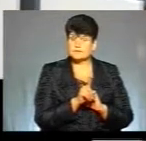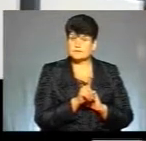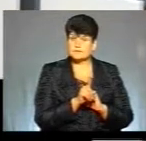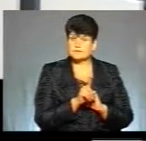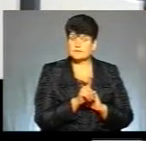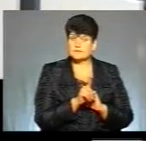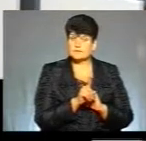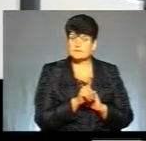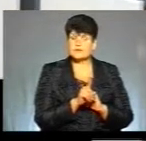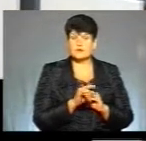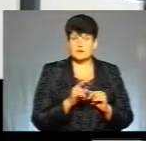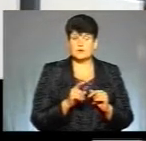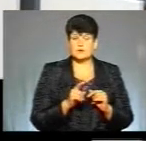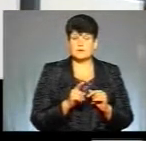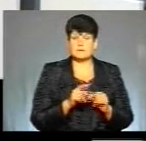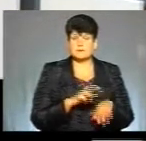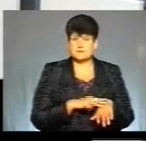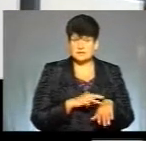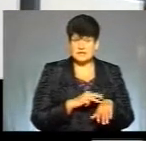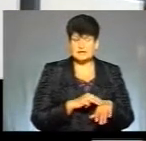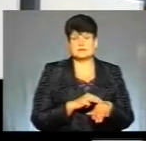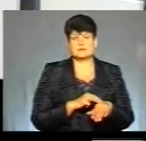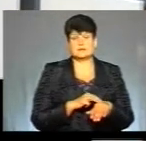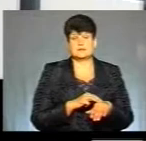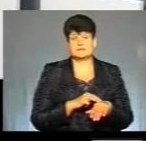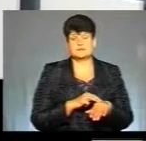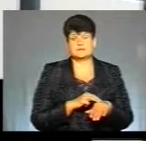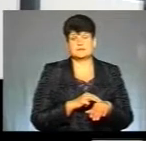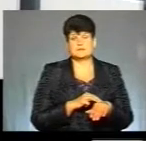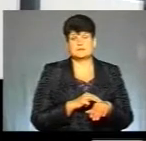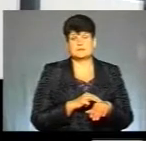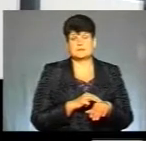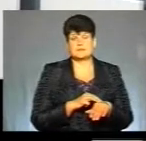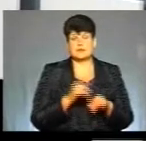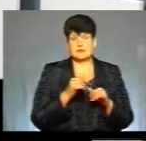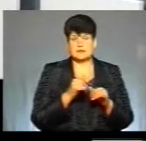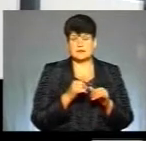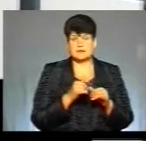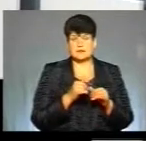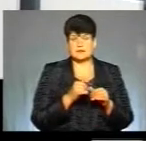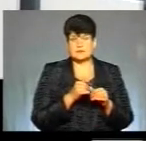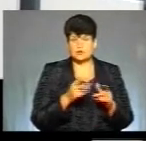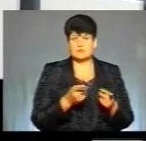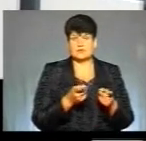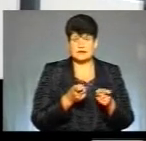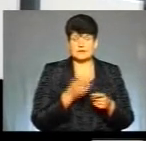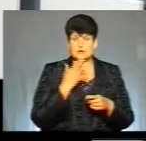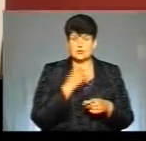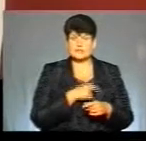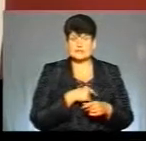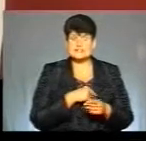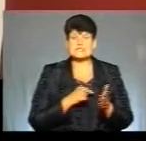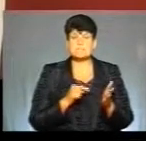правоохоронна правоохоронні органи не можуть притягати народного депутата з